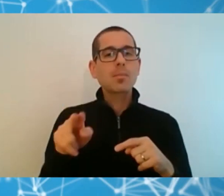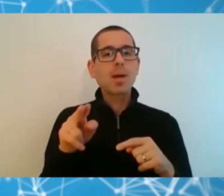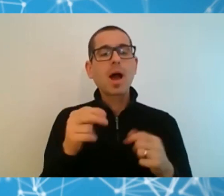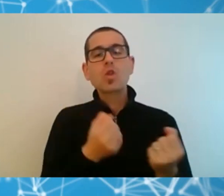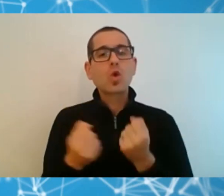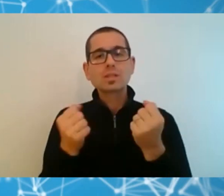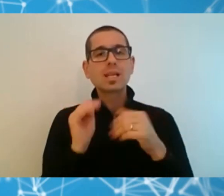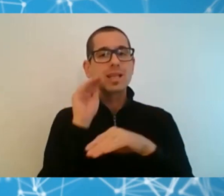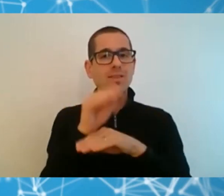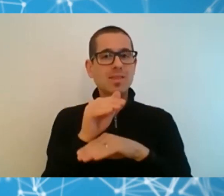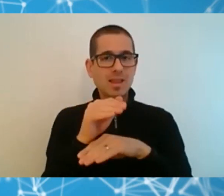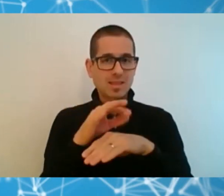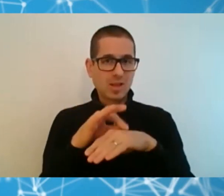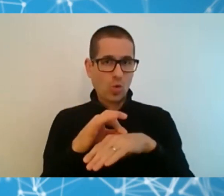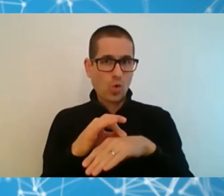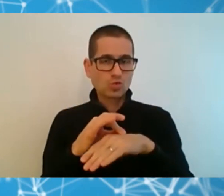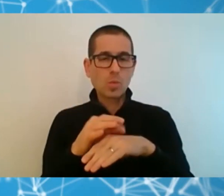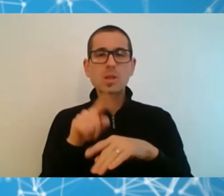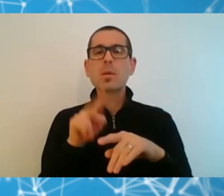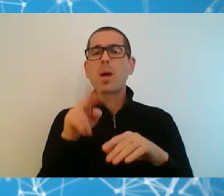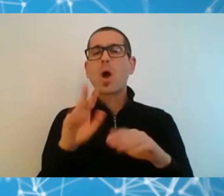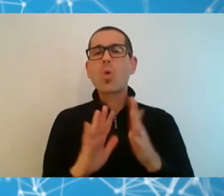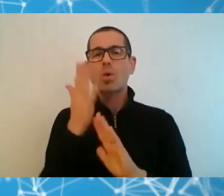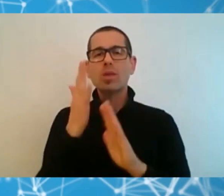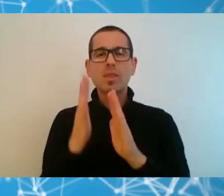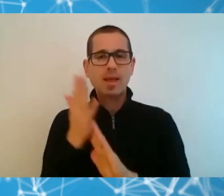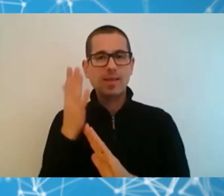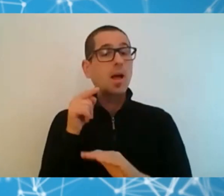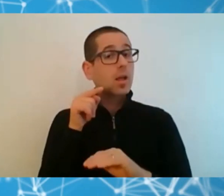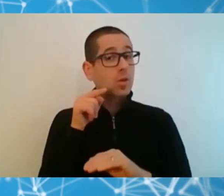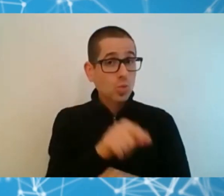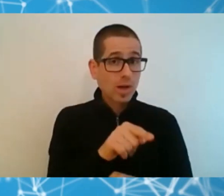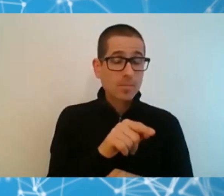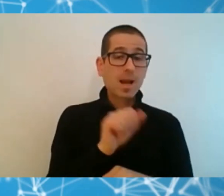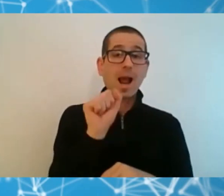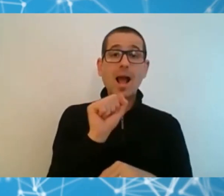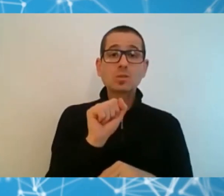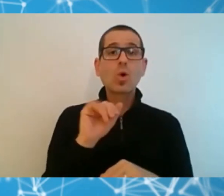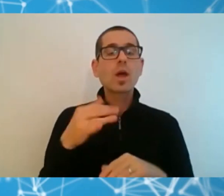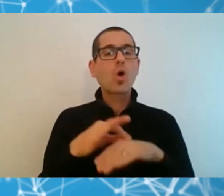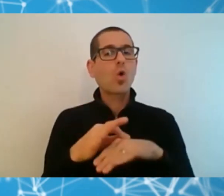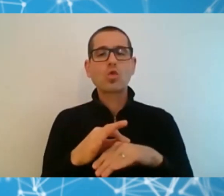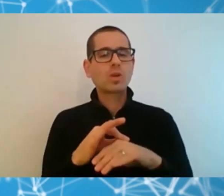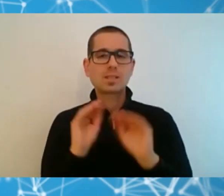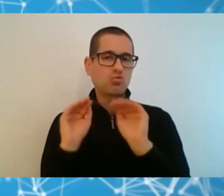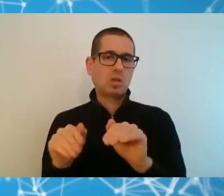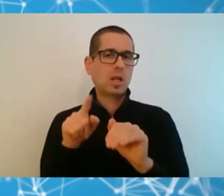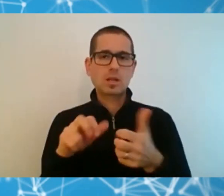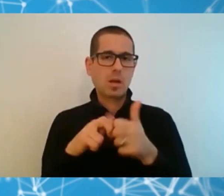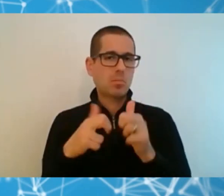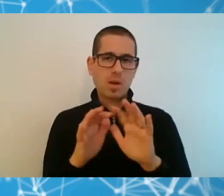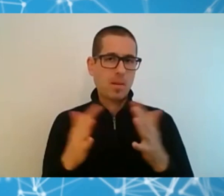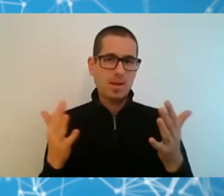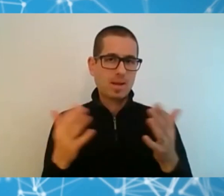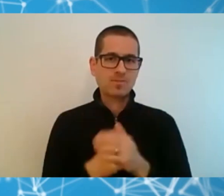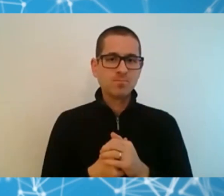nosilec nad nivojem kože in imajo vnetja okrog tega. Se pravi, tukaj seveda koža intaktna, zaščita in tega